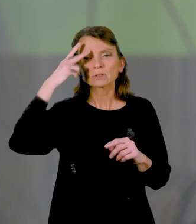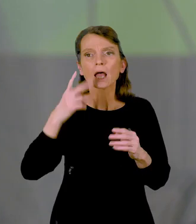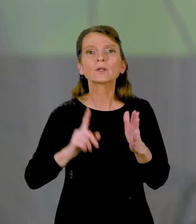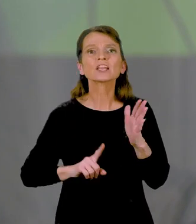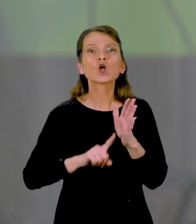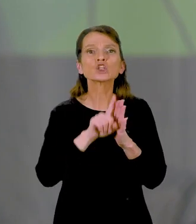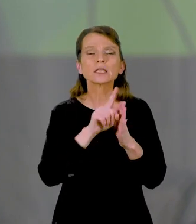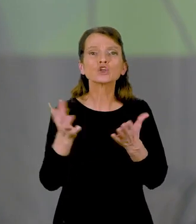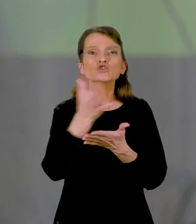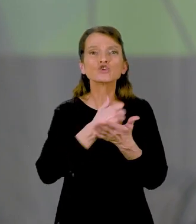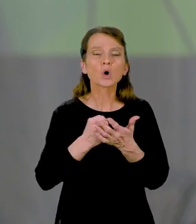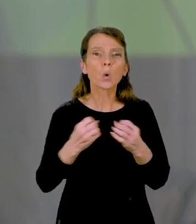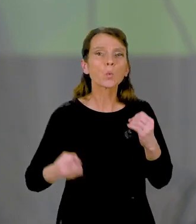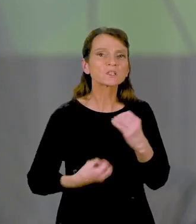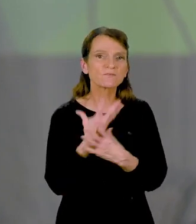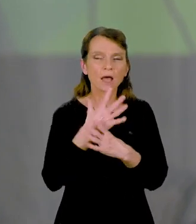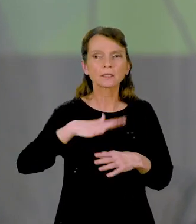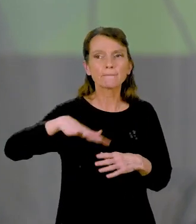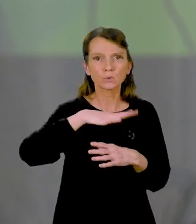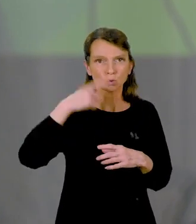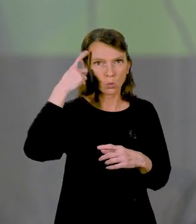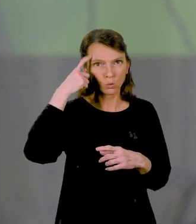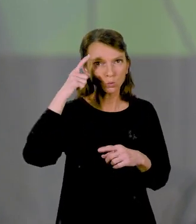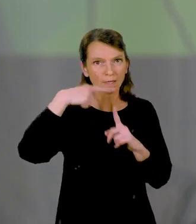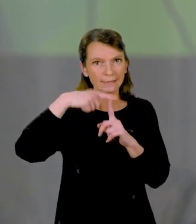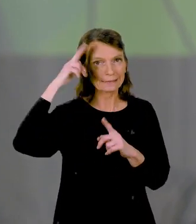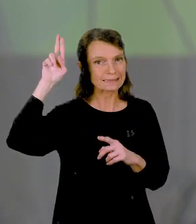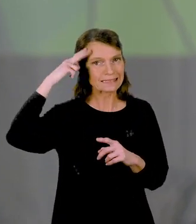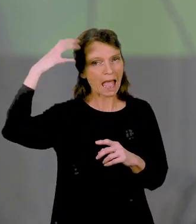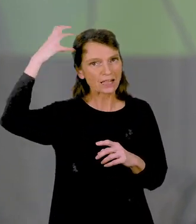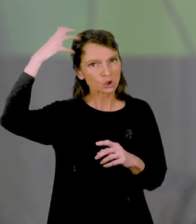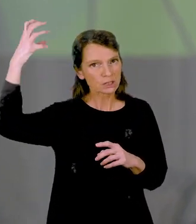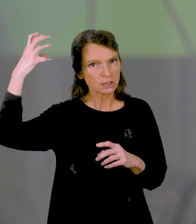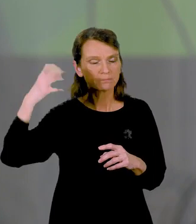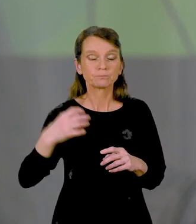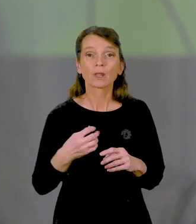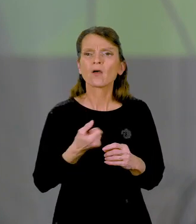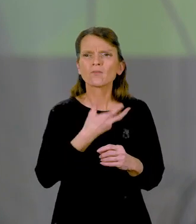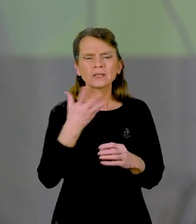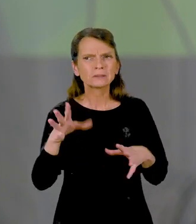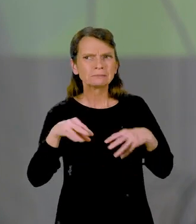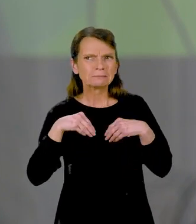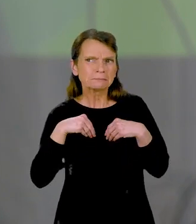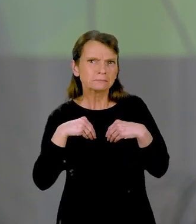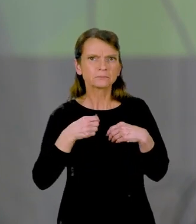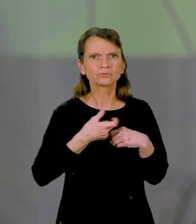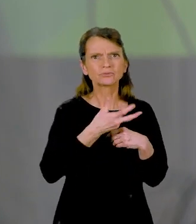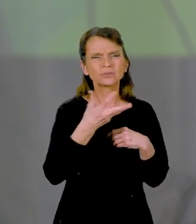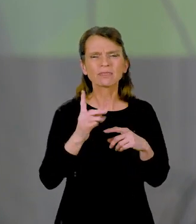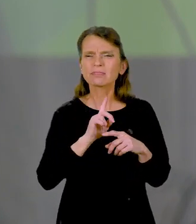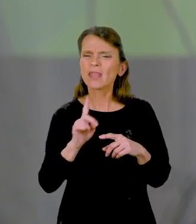dosežke ustvarjanja na področju kulture in znanosti. Z velikimi zadržki, številnimi